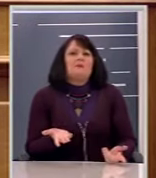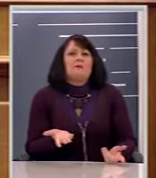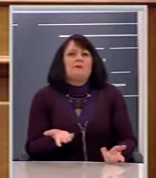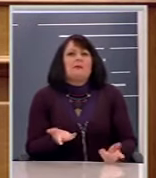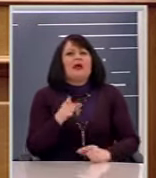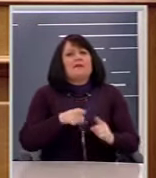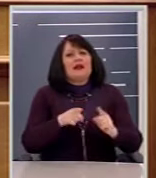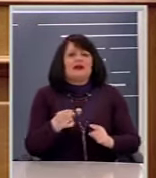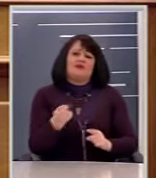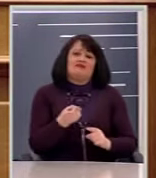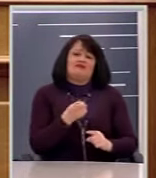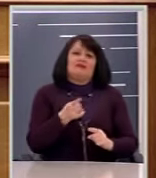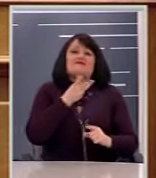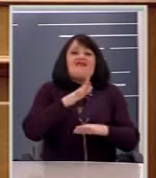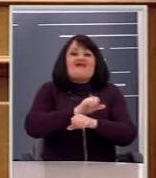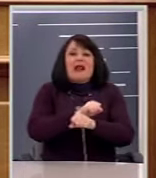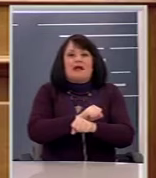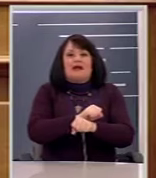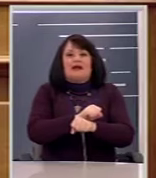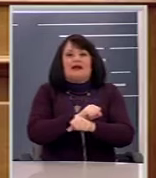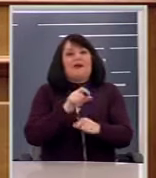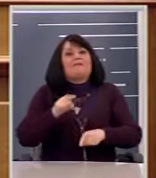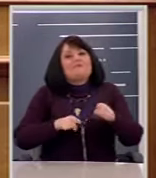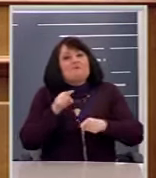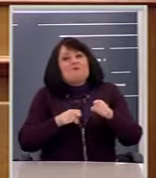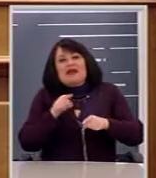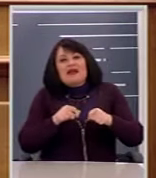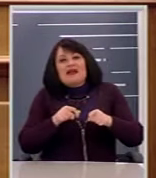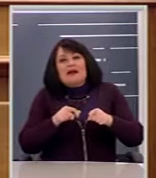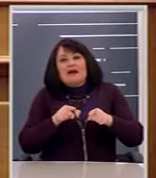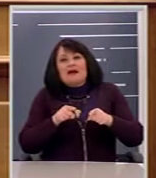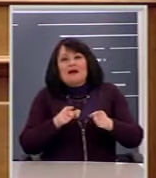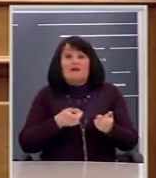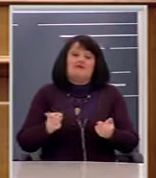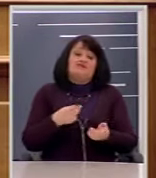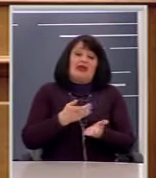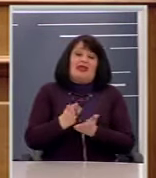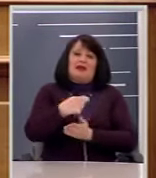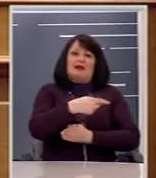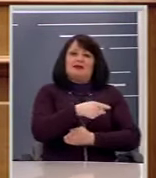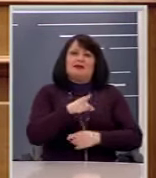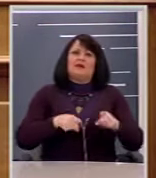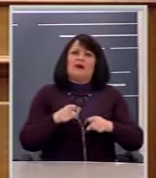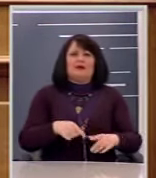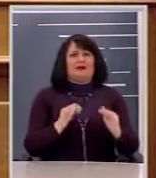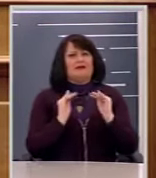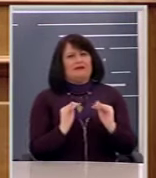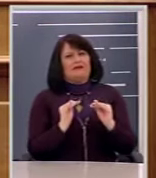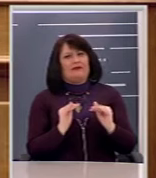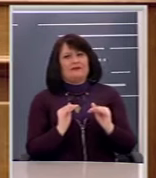αυτών προφυλακίστηκαν, άλλοι εξ αυτών βρίσκονται στη δικαιοσύνη και άλλοι εξ αυτών συνεχίζουν να